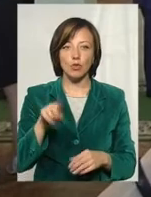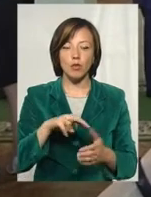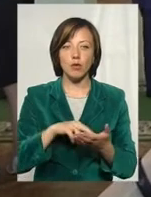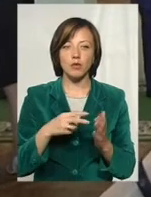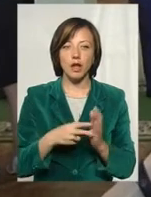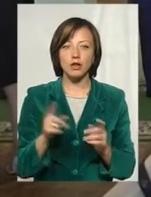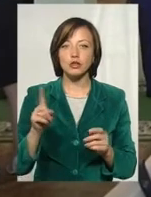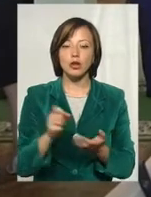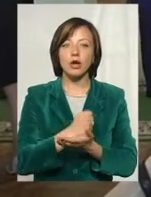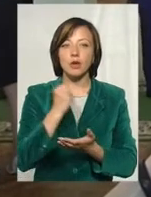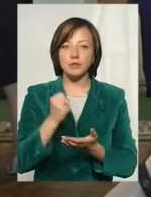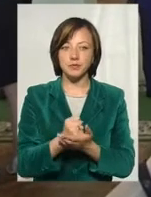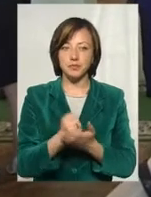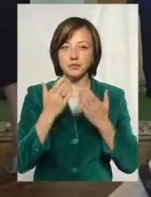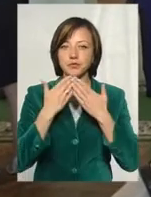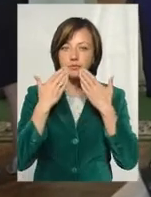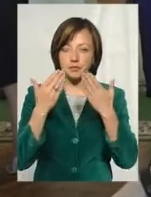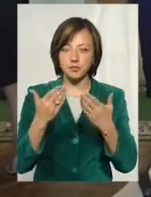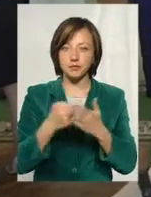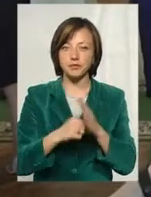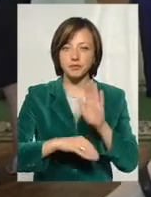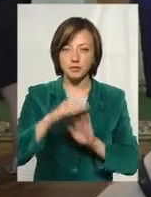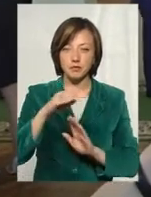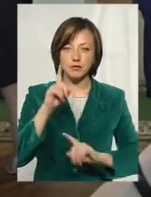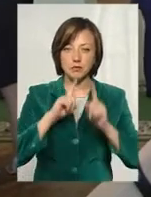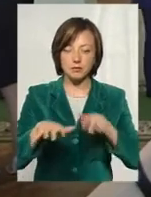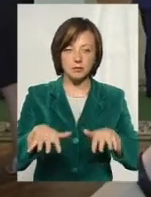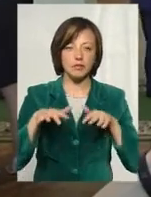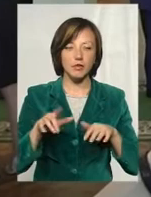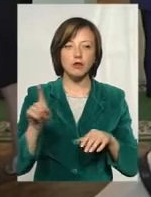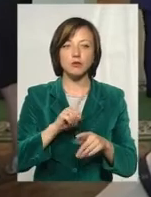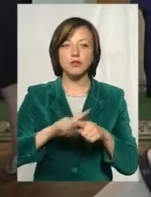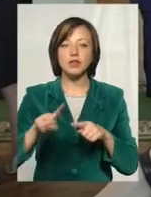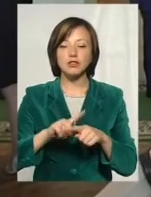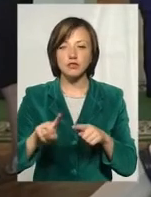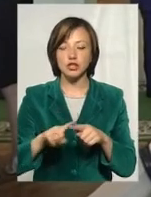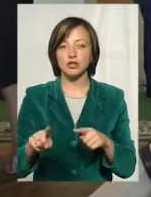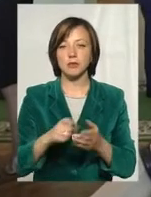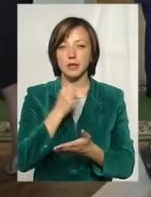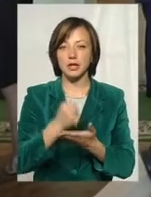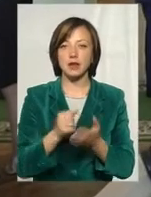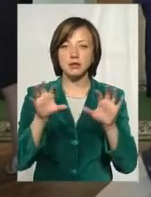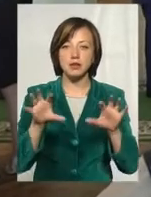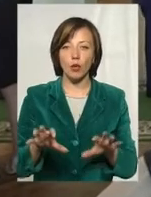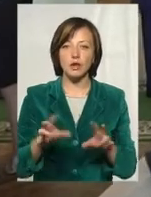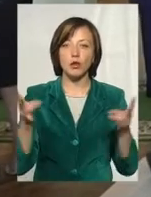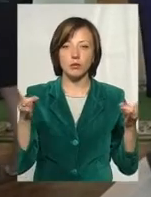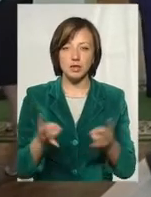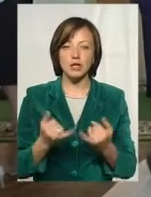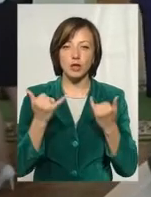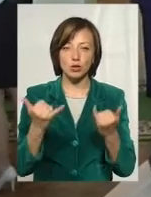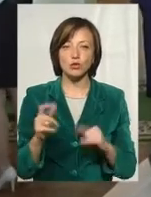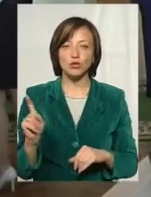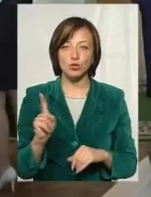щоб прийняти звернення до Верховної Ради, щоб якнайшвидше прийняти закони, які необхідні для